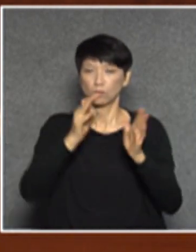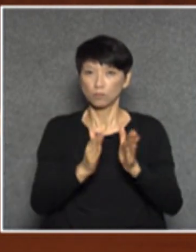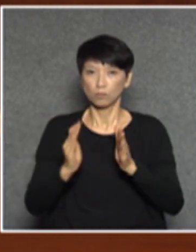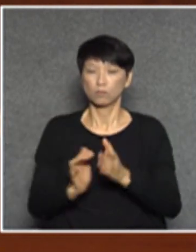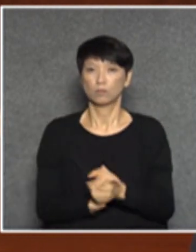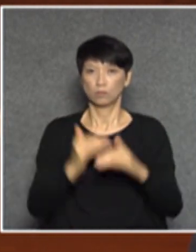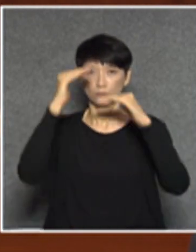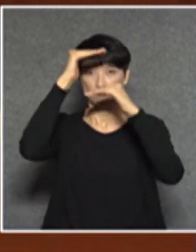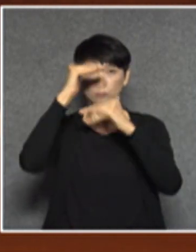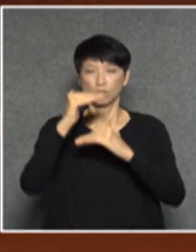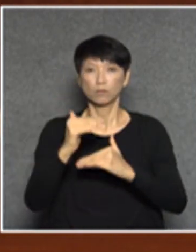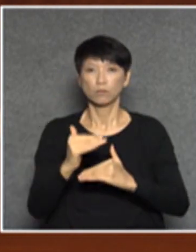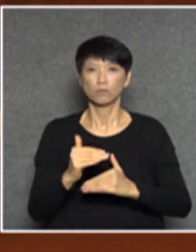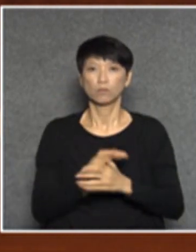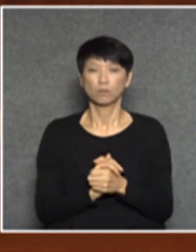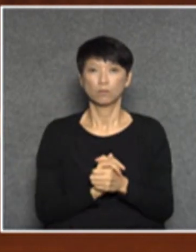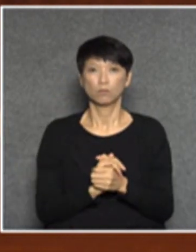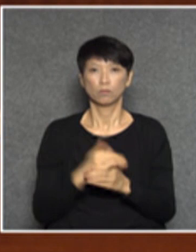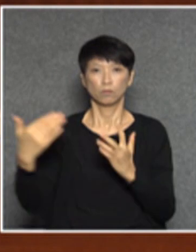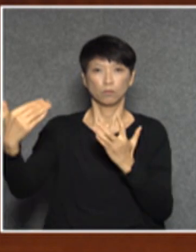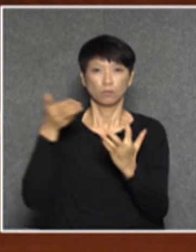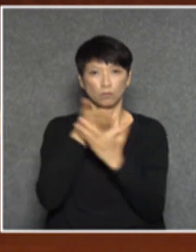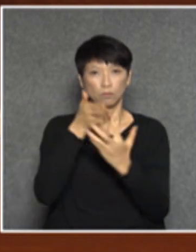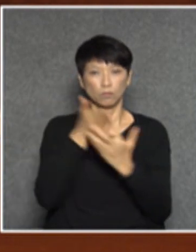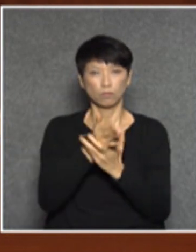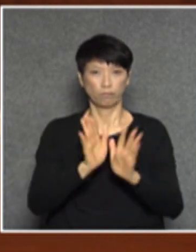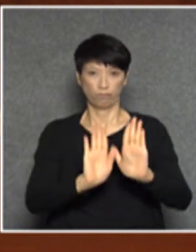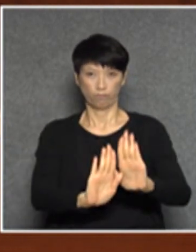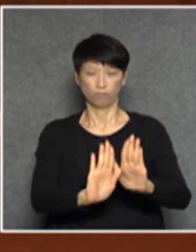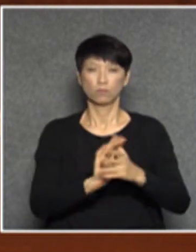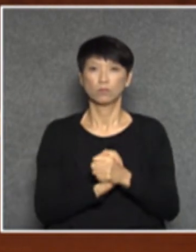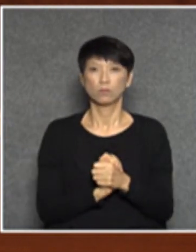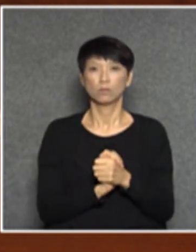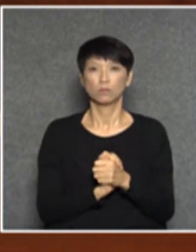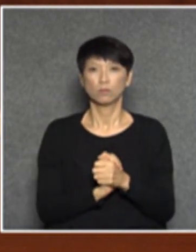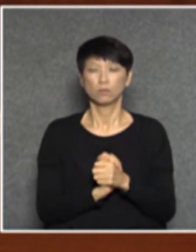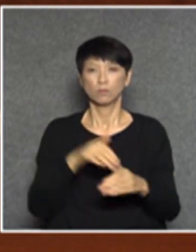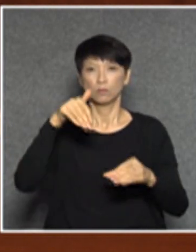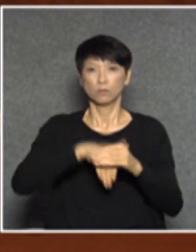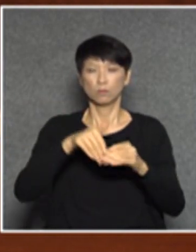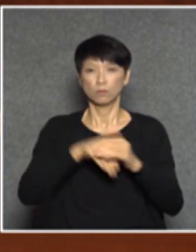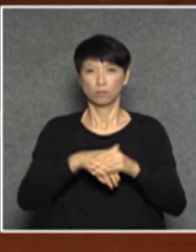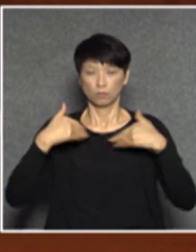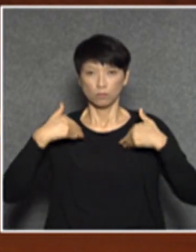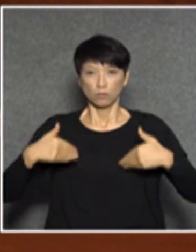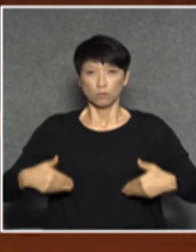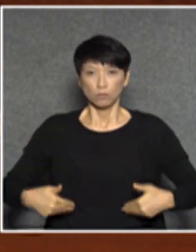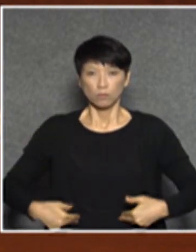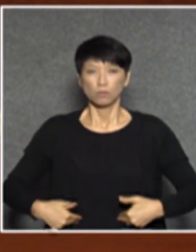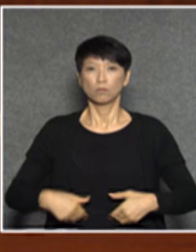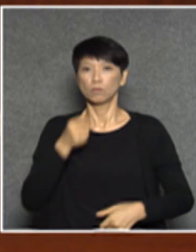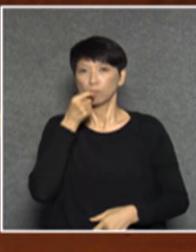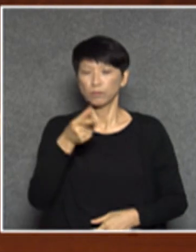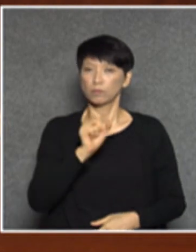咧就係免受干預嘅一個咁樣嘅招標平台，使得投標者嘅身份唔會被泄露啊，保證